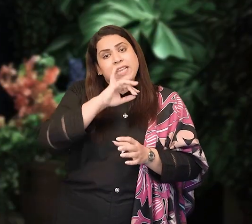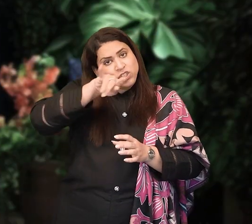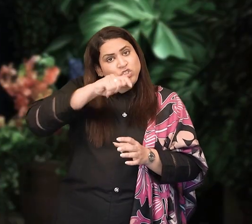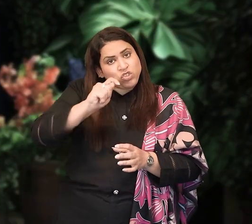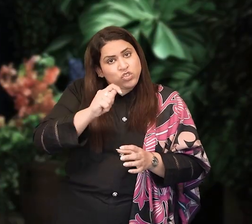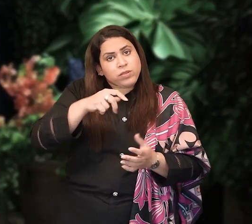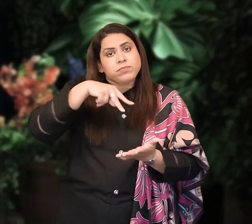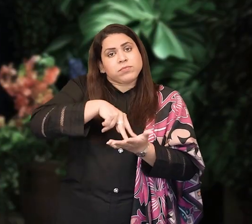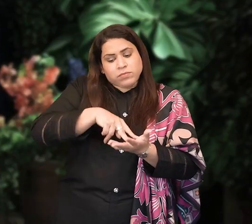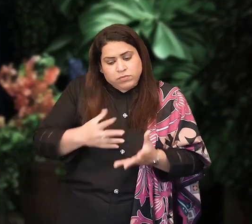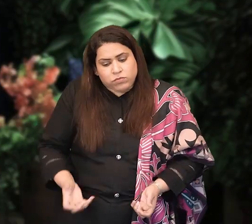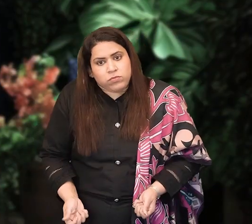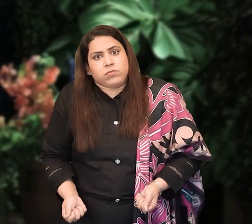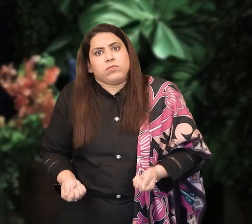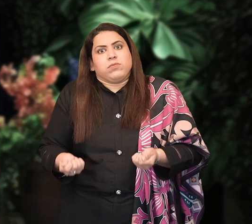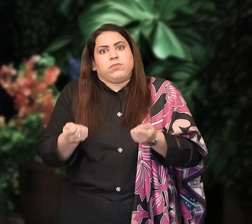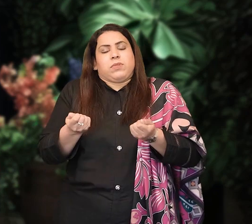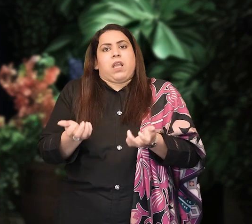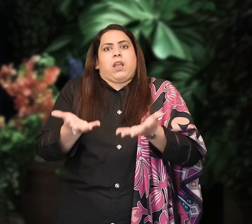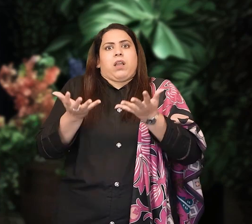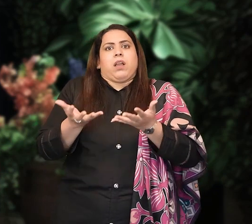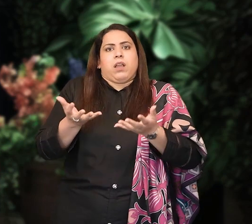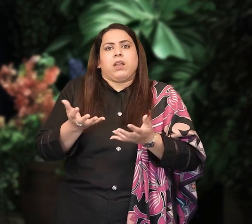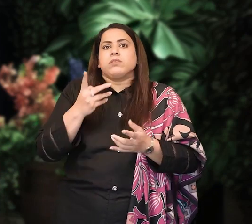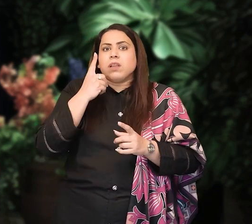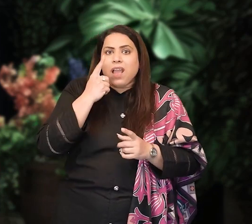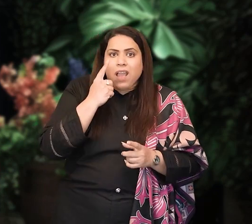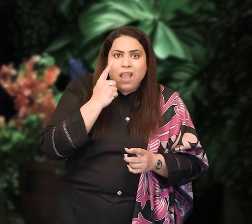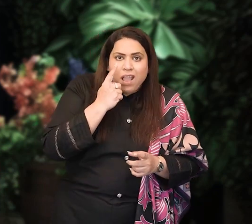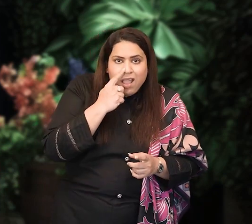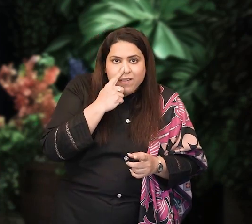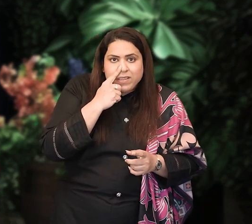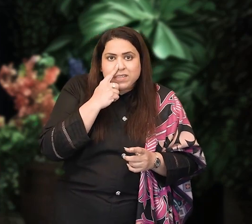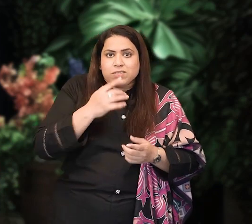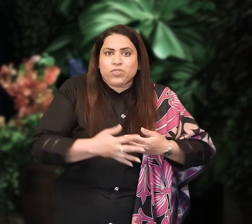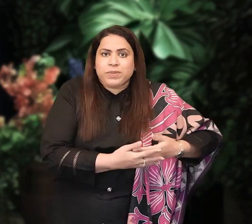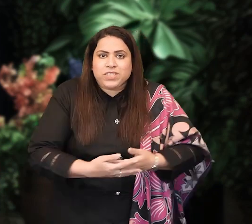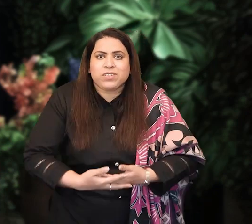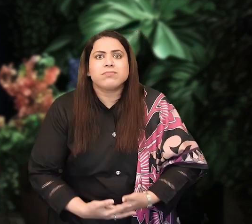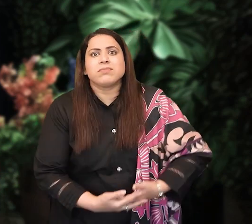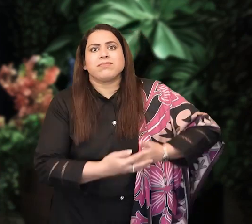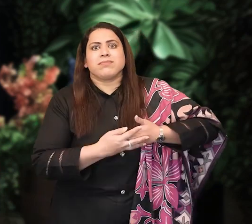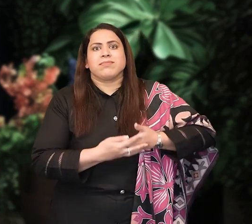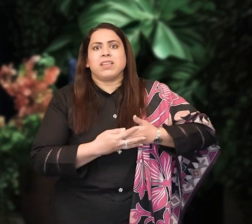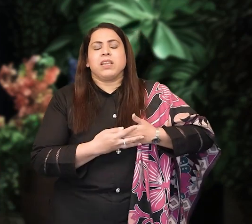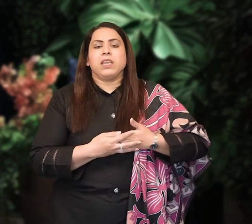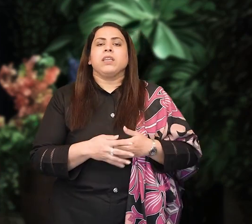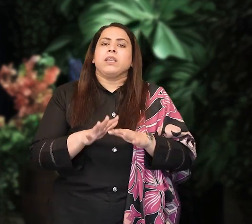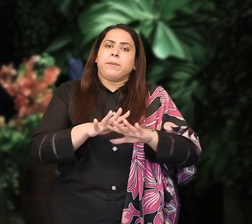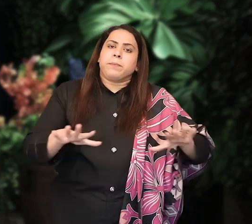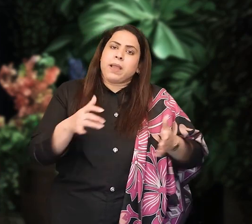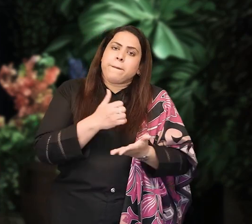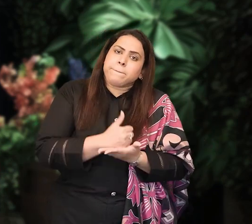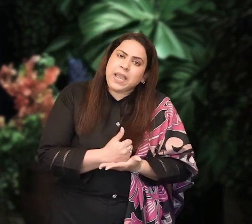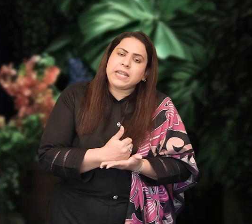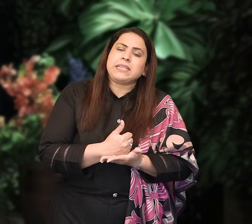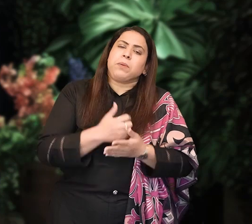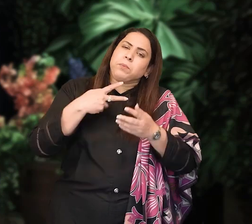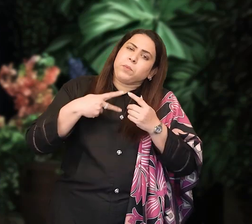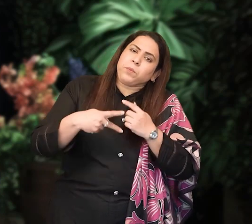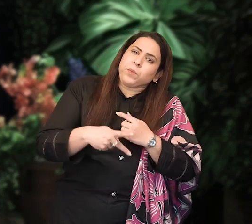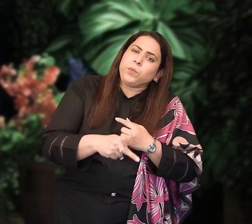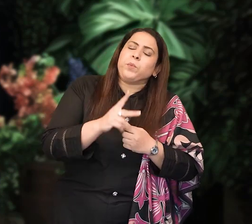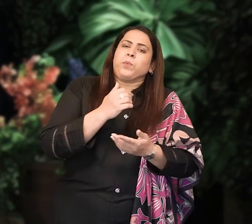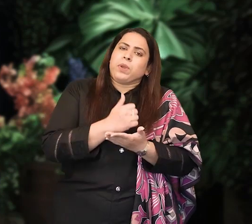चीज़ें उठानी है, वज़न उठाना है। वो लोग, वो ख़वातीन जो घर में बच्चे ज़्यादा देर उठाती हैं, वो लोग जो नीचे बैठ के ज़्यादा देर, प्रोलॉन्ग सिटिंग या